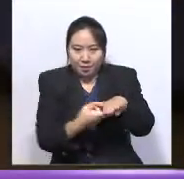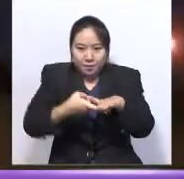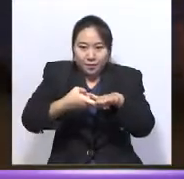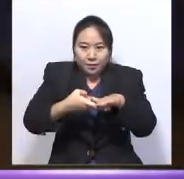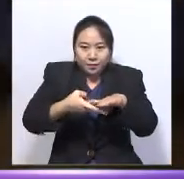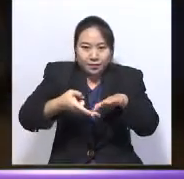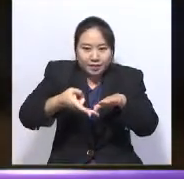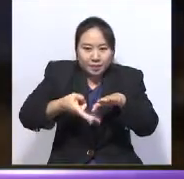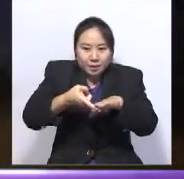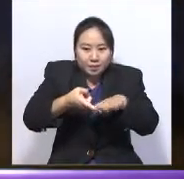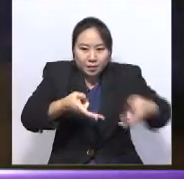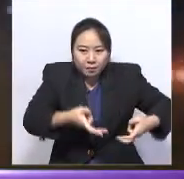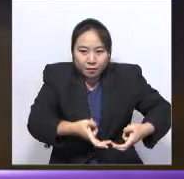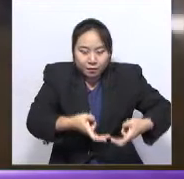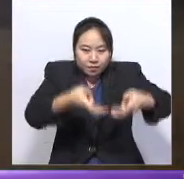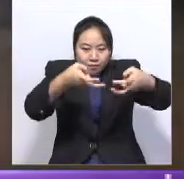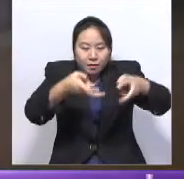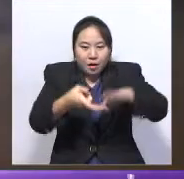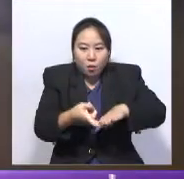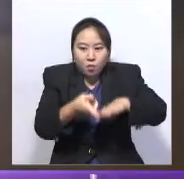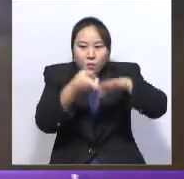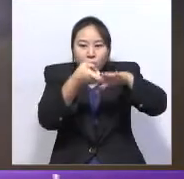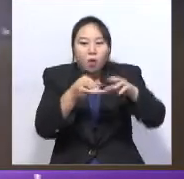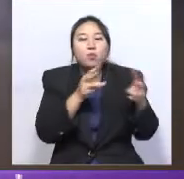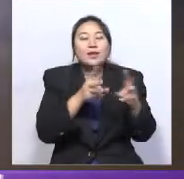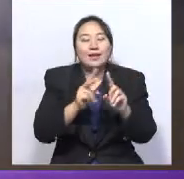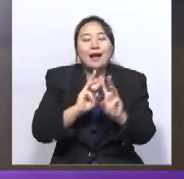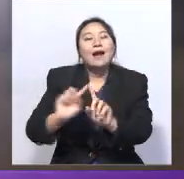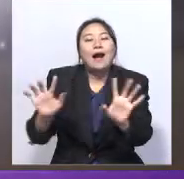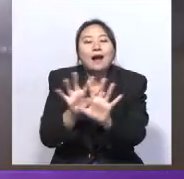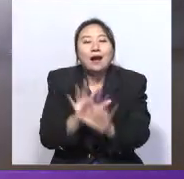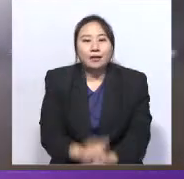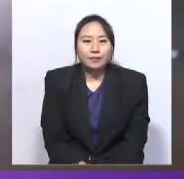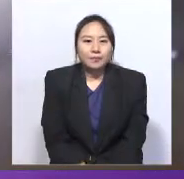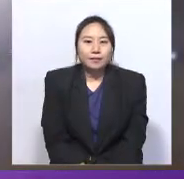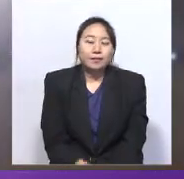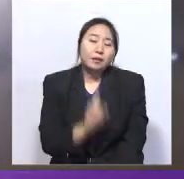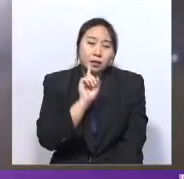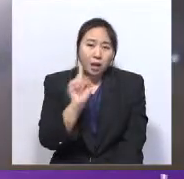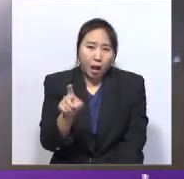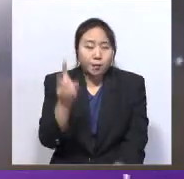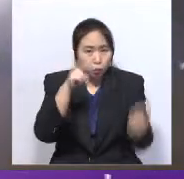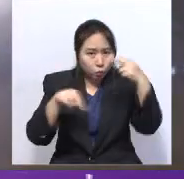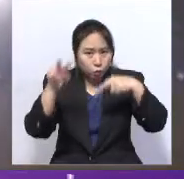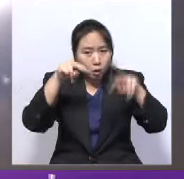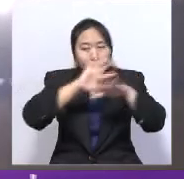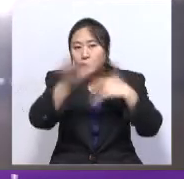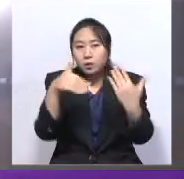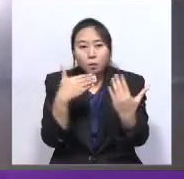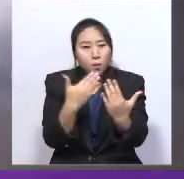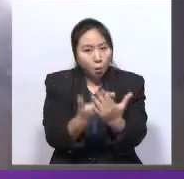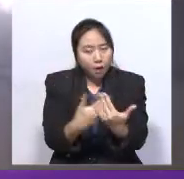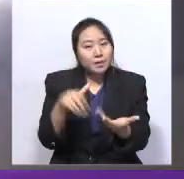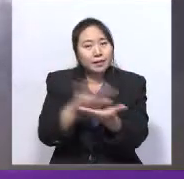อยู่ทางด้านข้างคล้ายๆกันครับแต่ว่าวิธีการไม่เหมือนกันซะทีเดียวครับผม ค่ะนอกเหนือจากการที่ตรวจสอบทั้งหมดแล้วนะคะรว